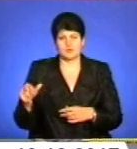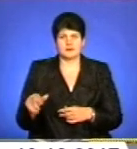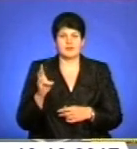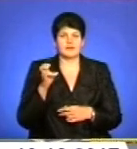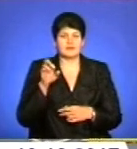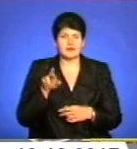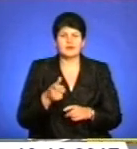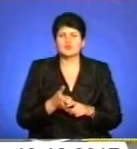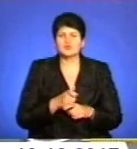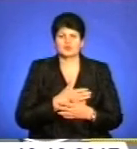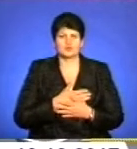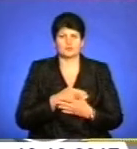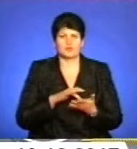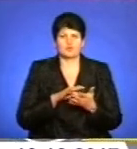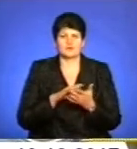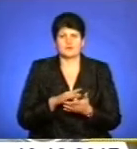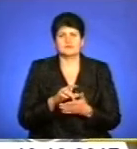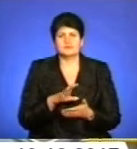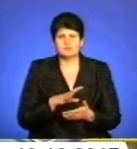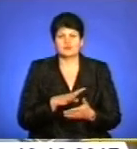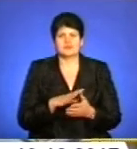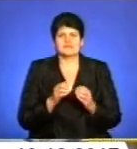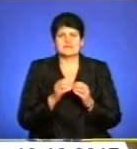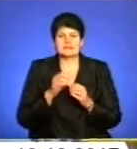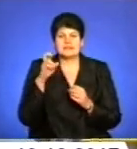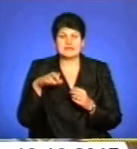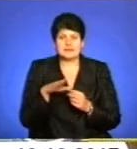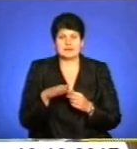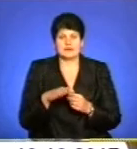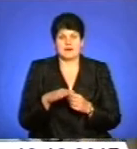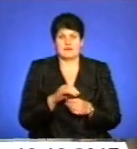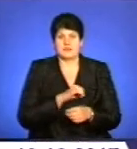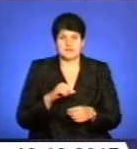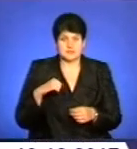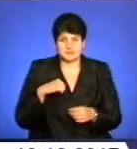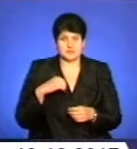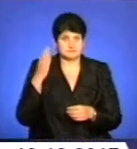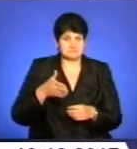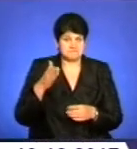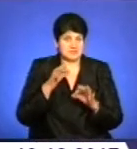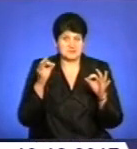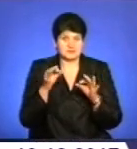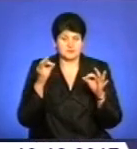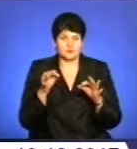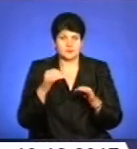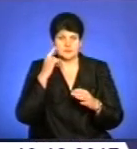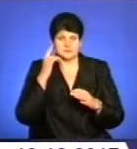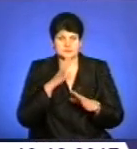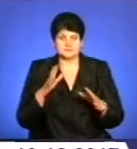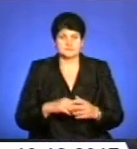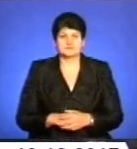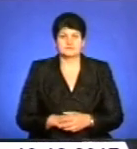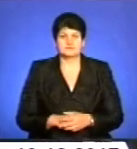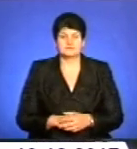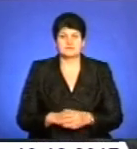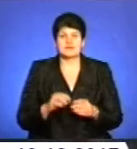дуже любить подорожувати. Відвідала більше 10 країн, однак на автостоп ніколи не наважувалась, тому пригоди Дмитра її зацікавили.